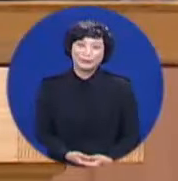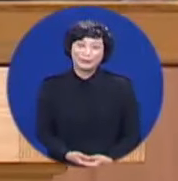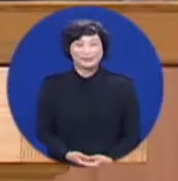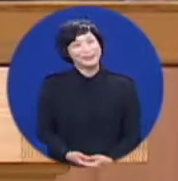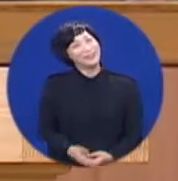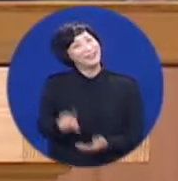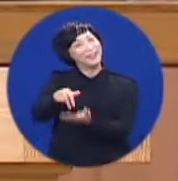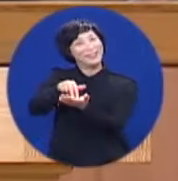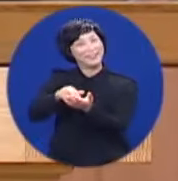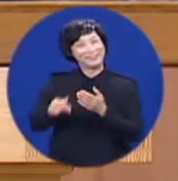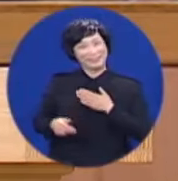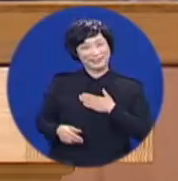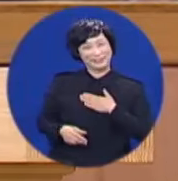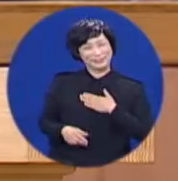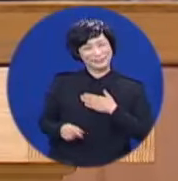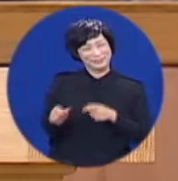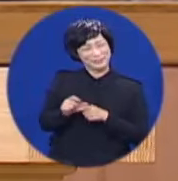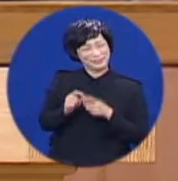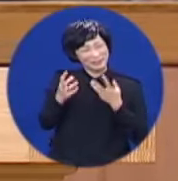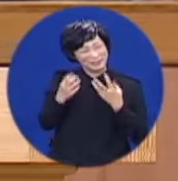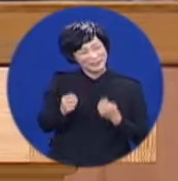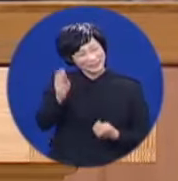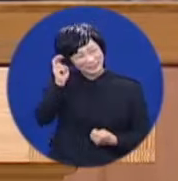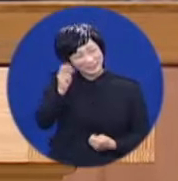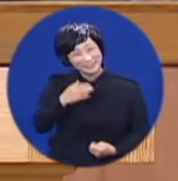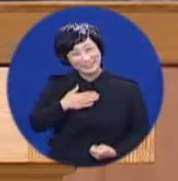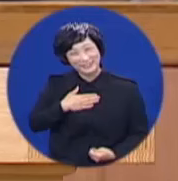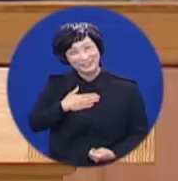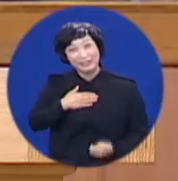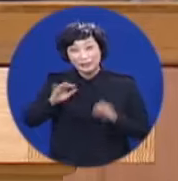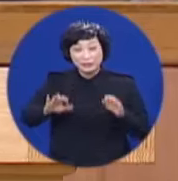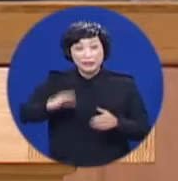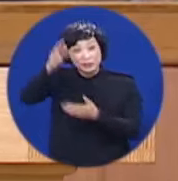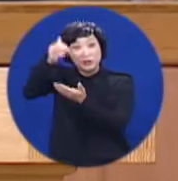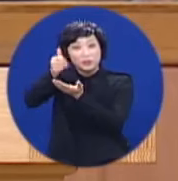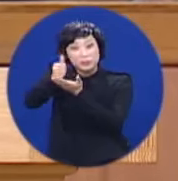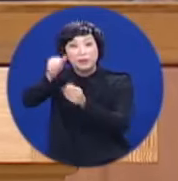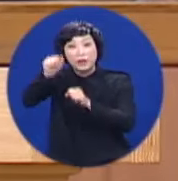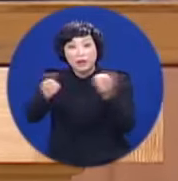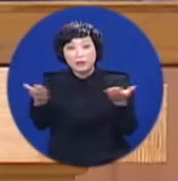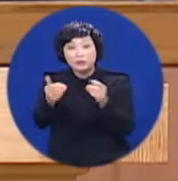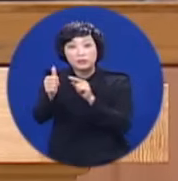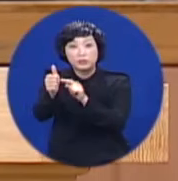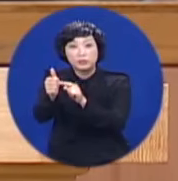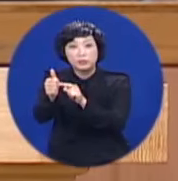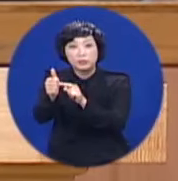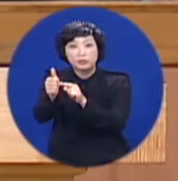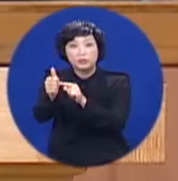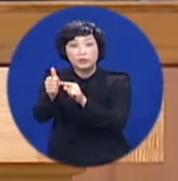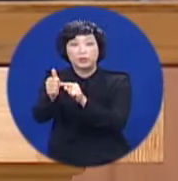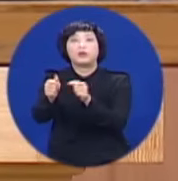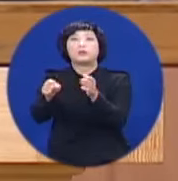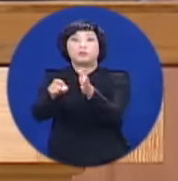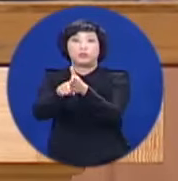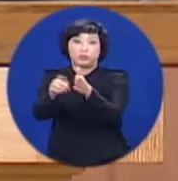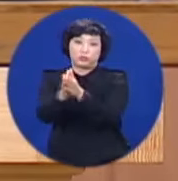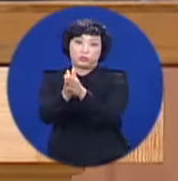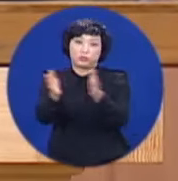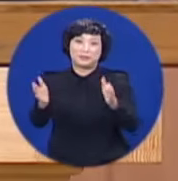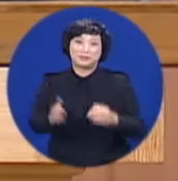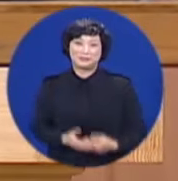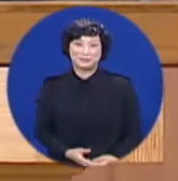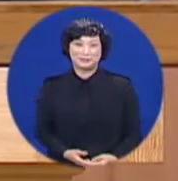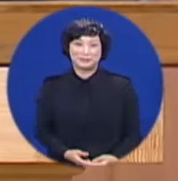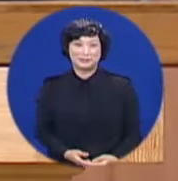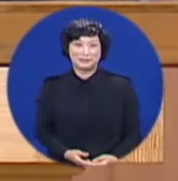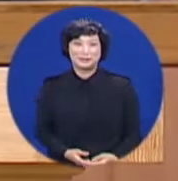나 같으면 한참 생각했을 텐데 성령으로 한 것이라니까 믿어줘요. 그래서